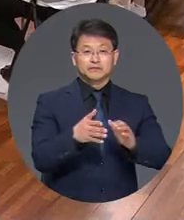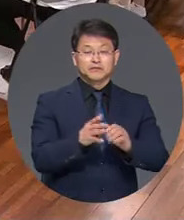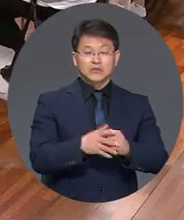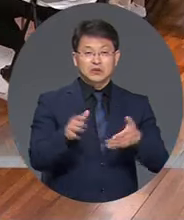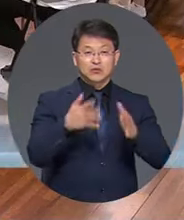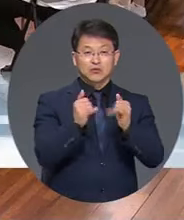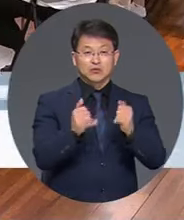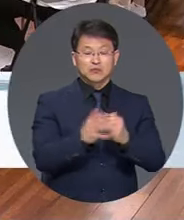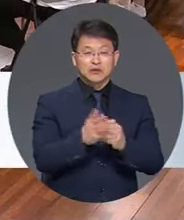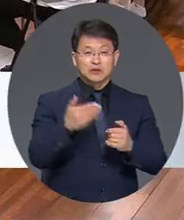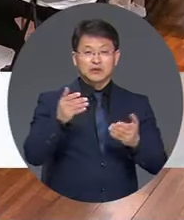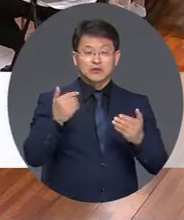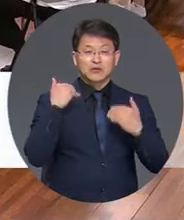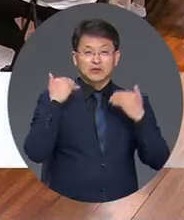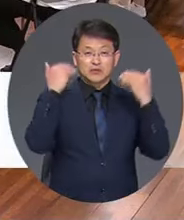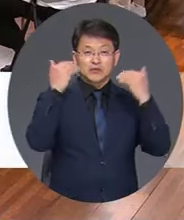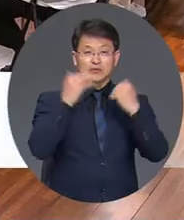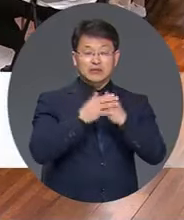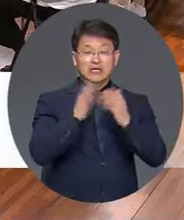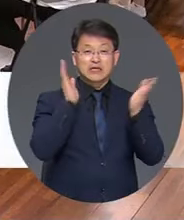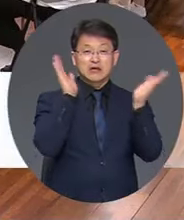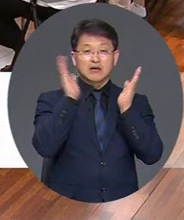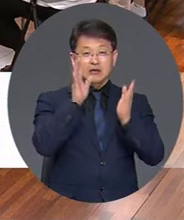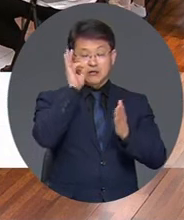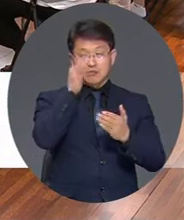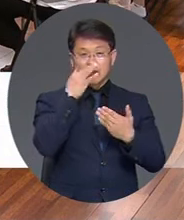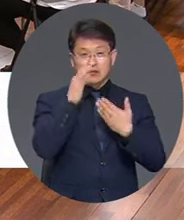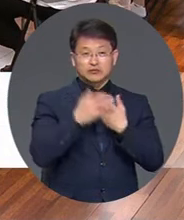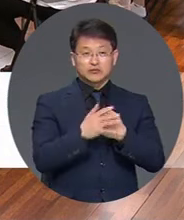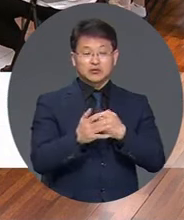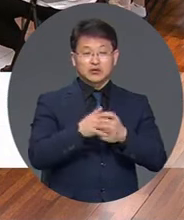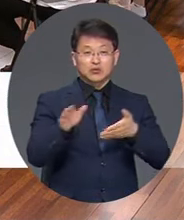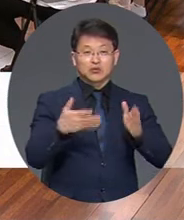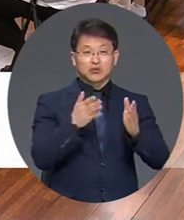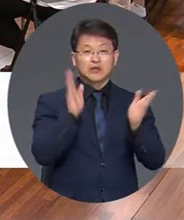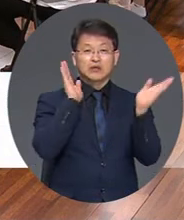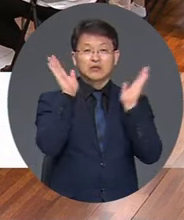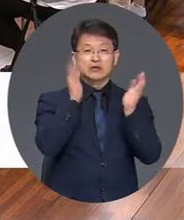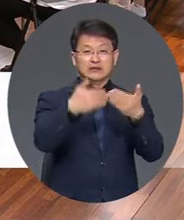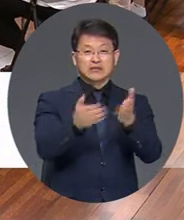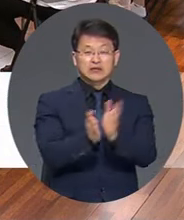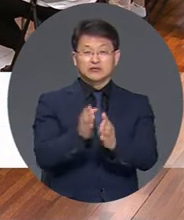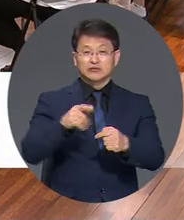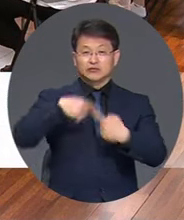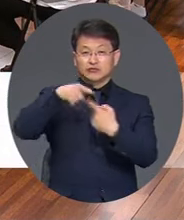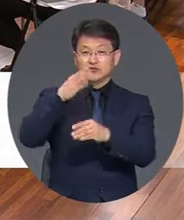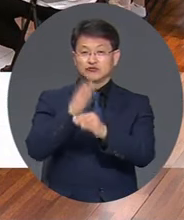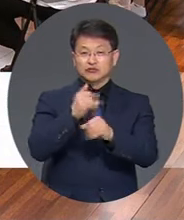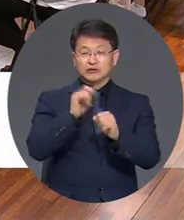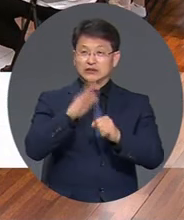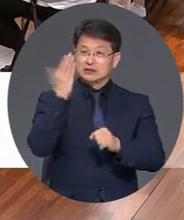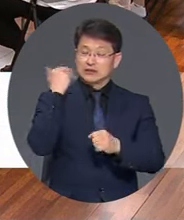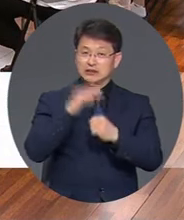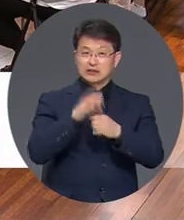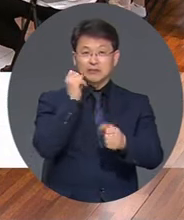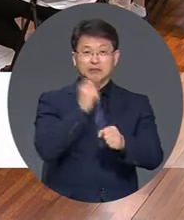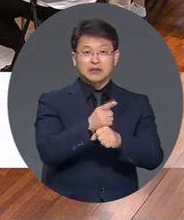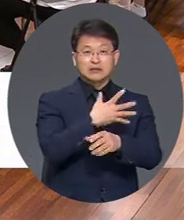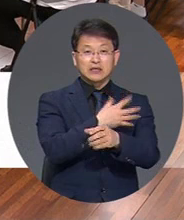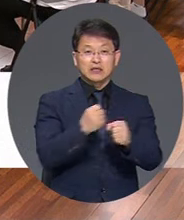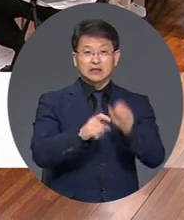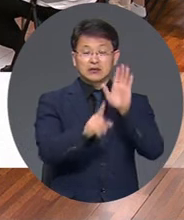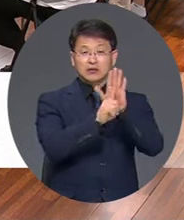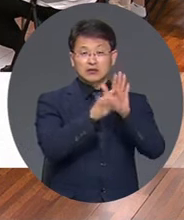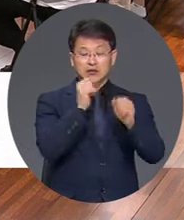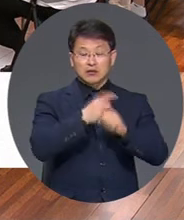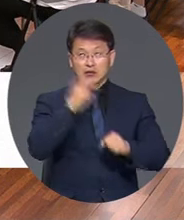경상남도에서는 도민들이 수준 높은 연극을 즐길 수 있도록 경남 도립극단을 운영하고 있습니다. 그런데 최근 이미 예정된